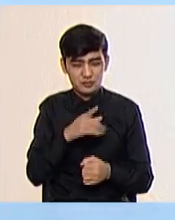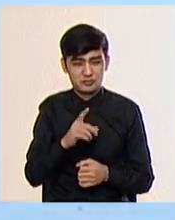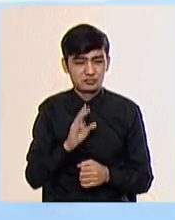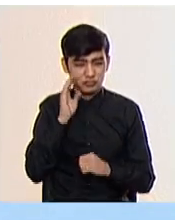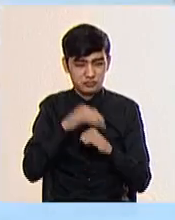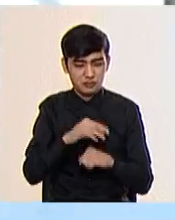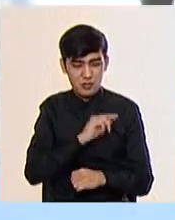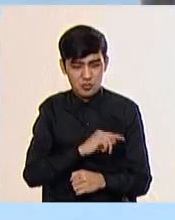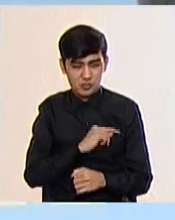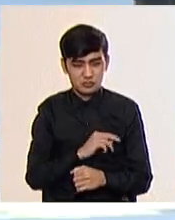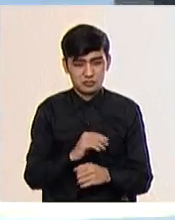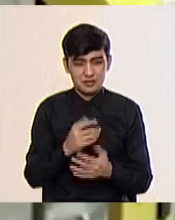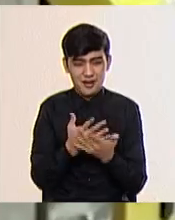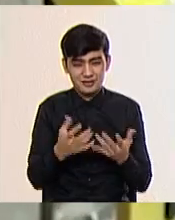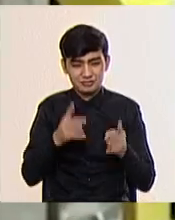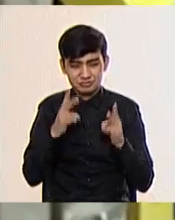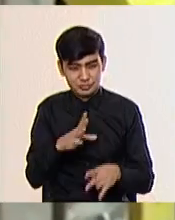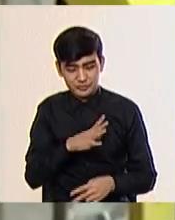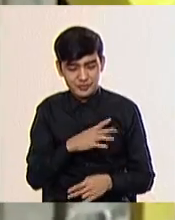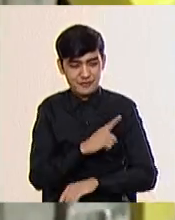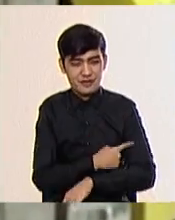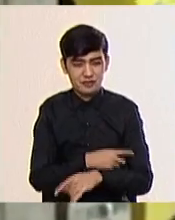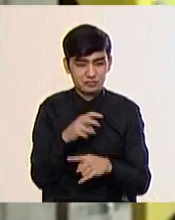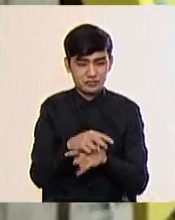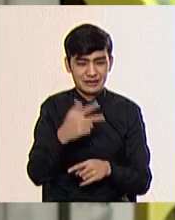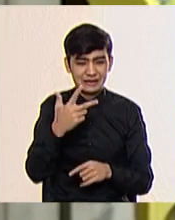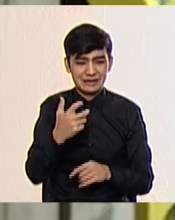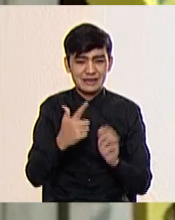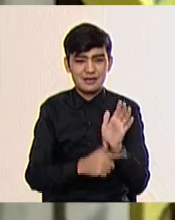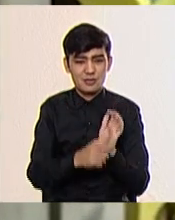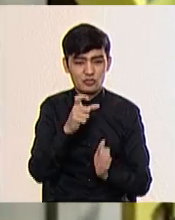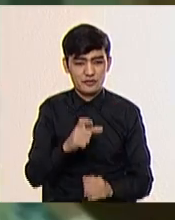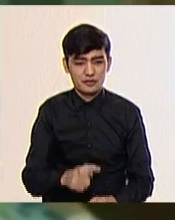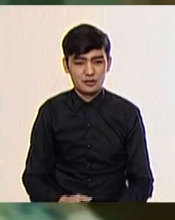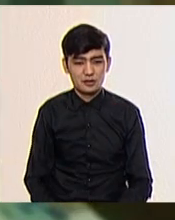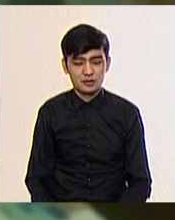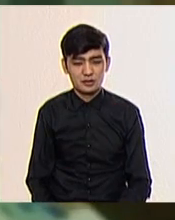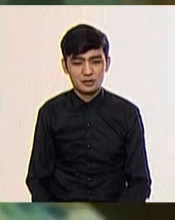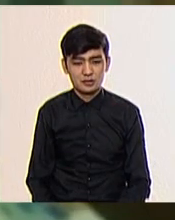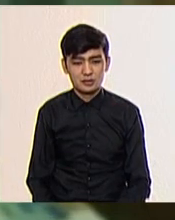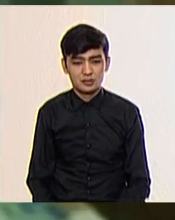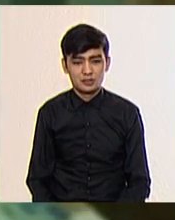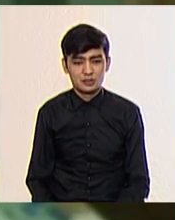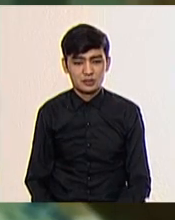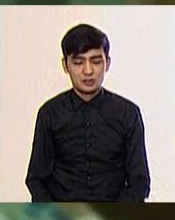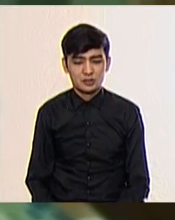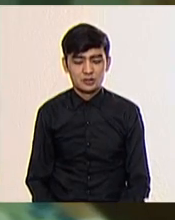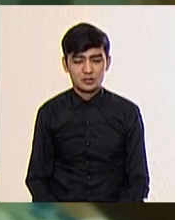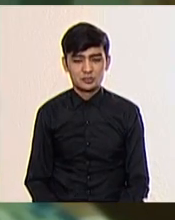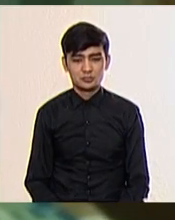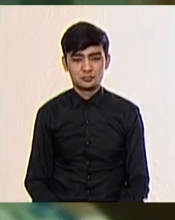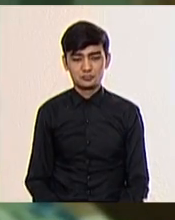работают в режиме нон-стоп. С различными травмами к врачам обратилось 370 человек. Особенно больше